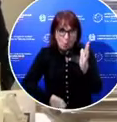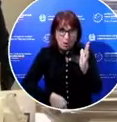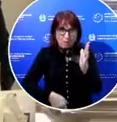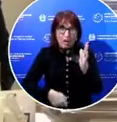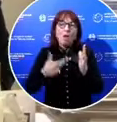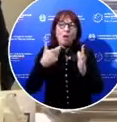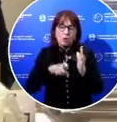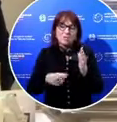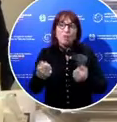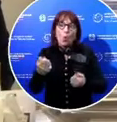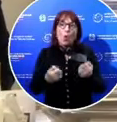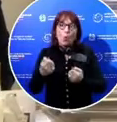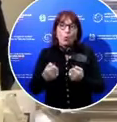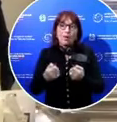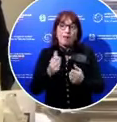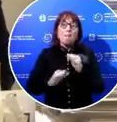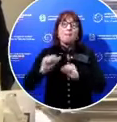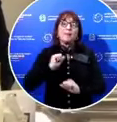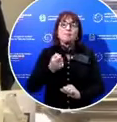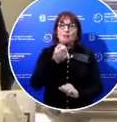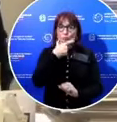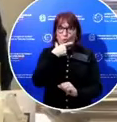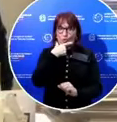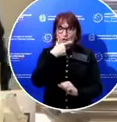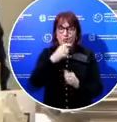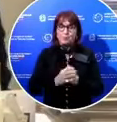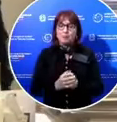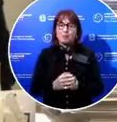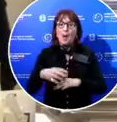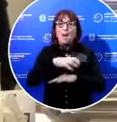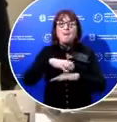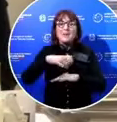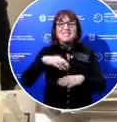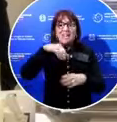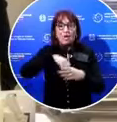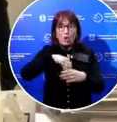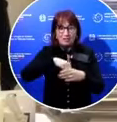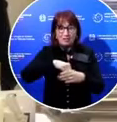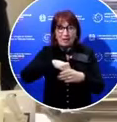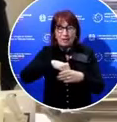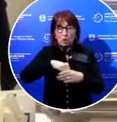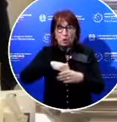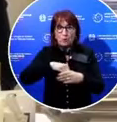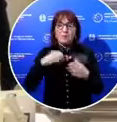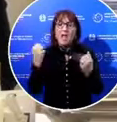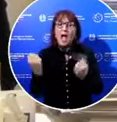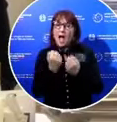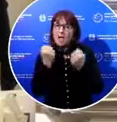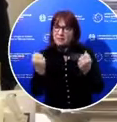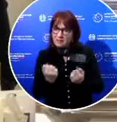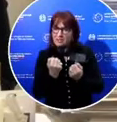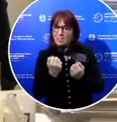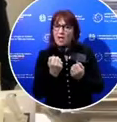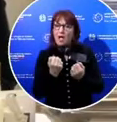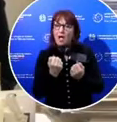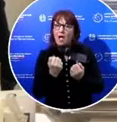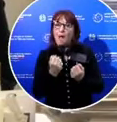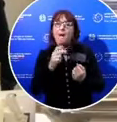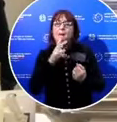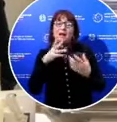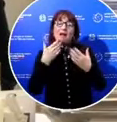sotto l'effetto di stupefacenti. Il Ministero dell'Interno, oltre all'attività della rete delle prefetture